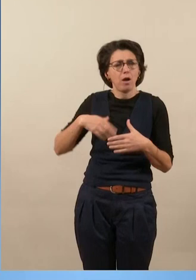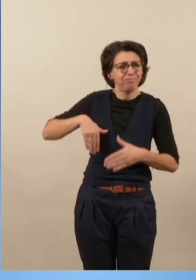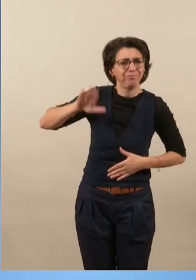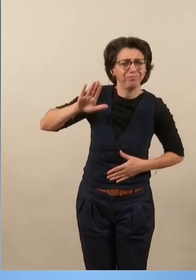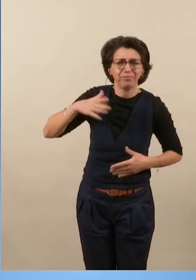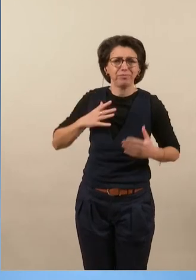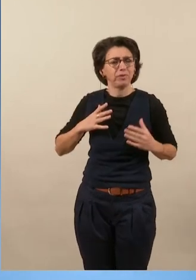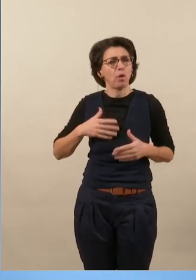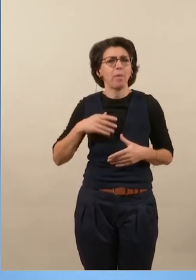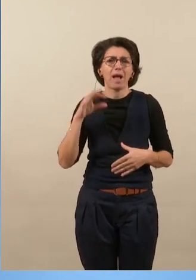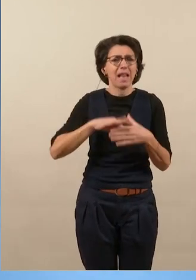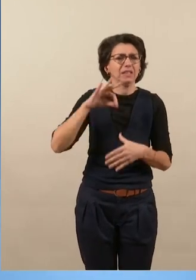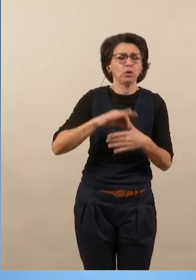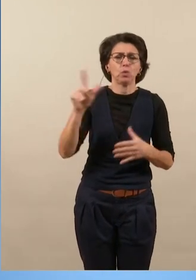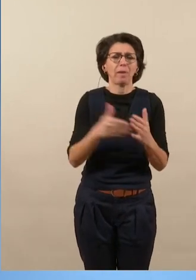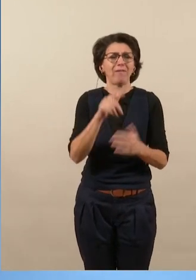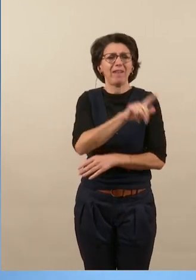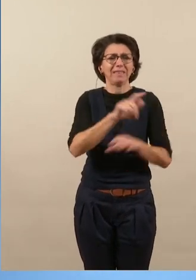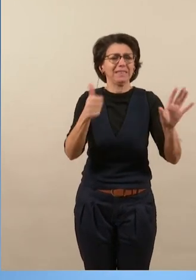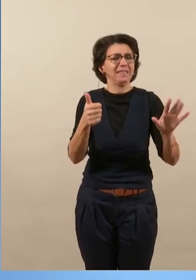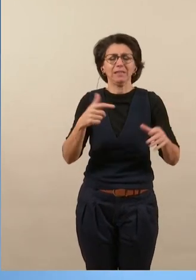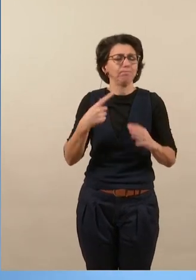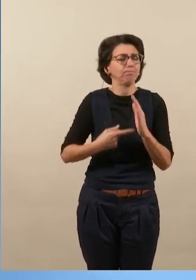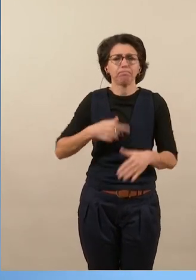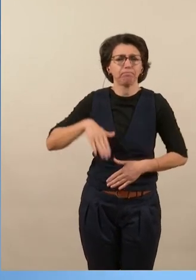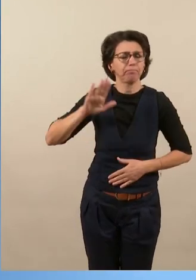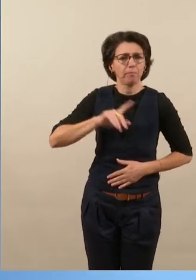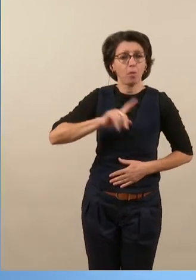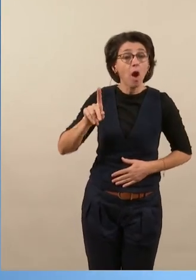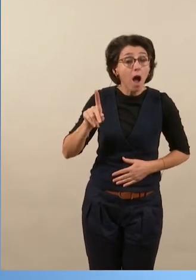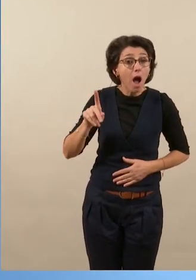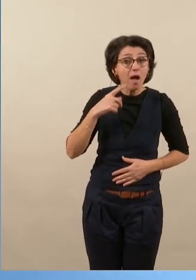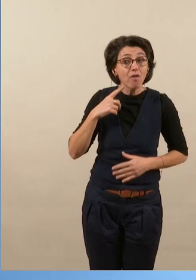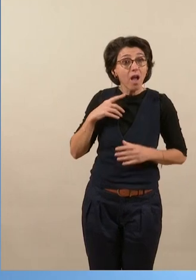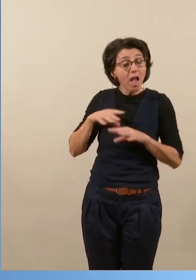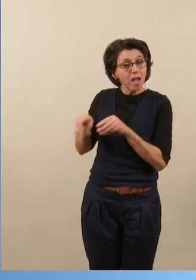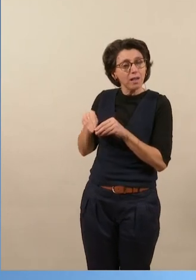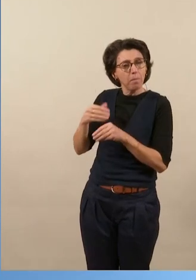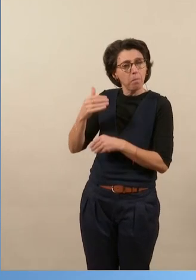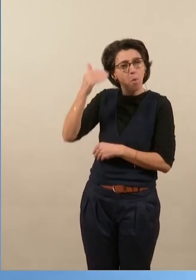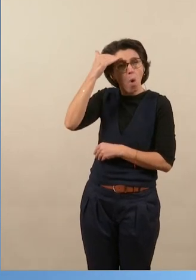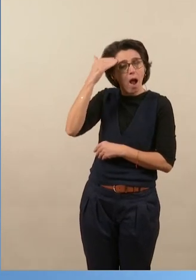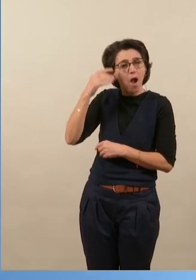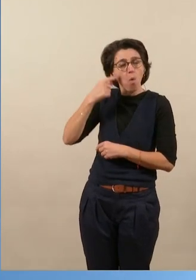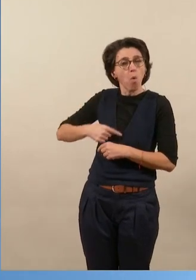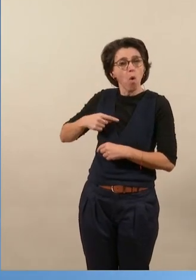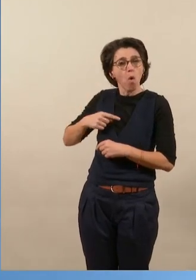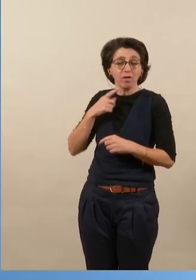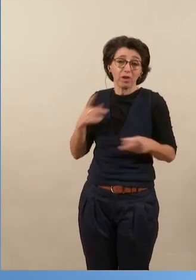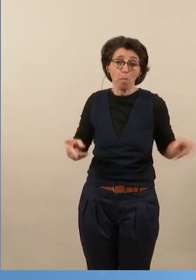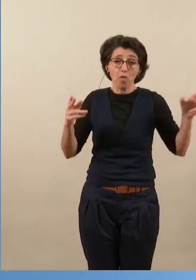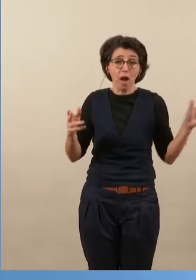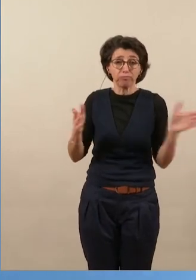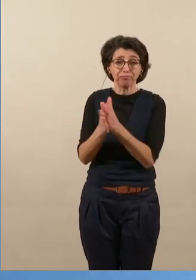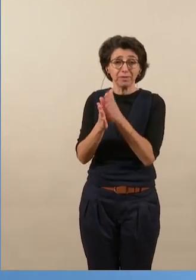2026 nous pouvons donc déjà considérer comme certains de votre équipe le murmur dans les couloirs que votre mandat est terminé je vais